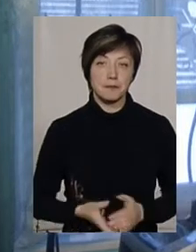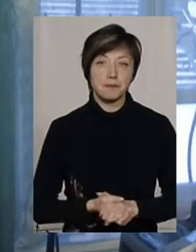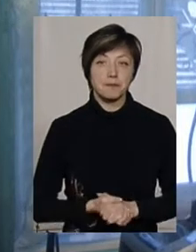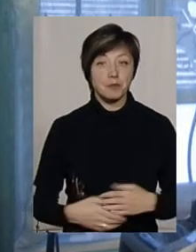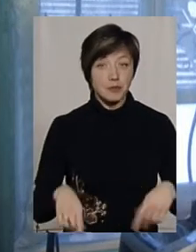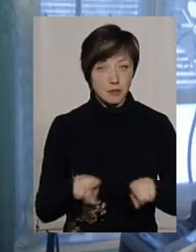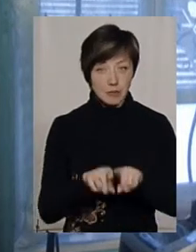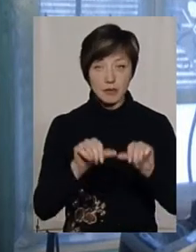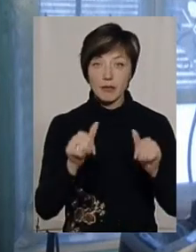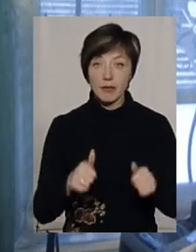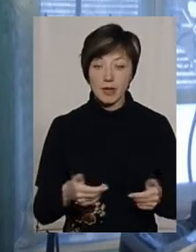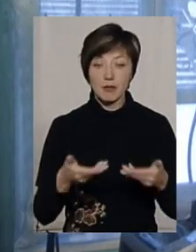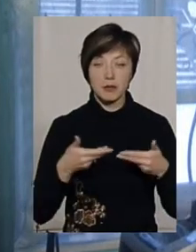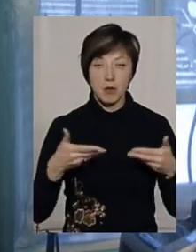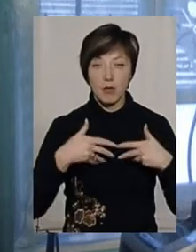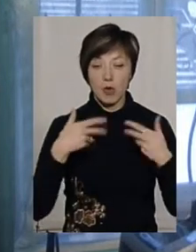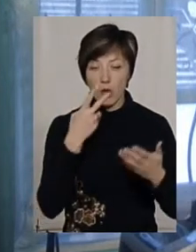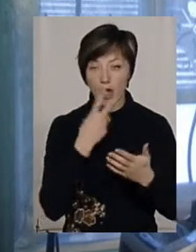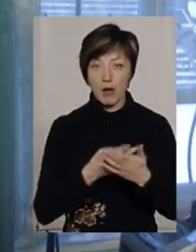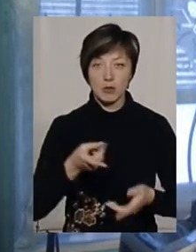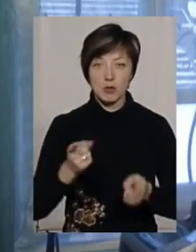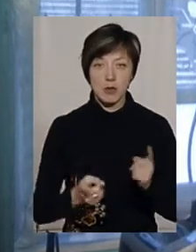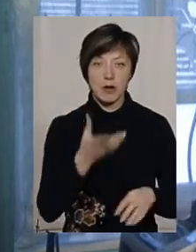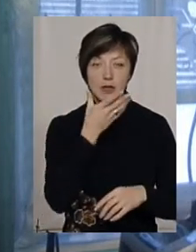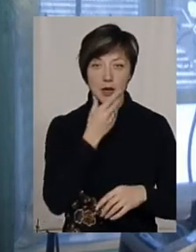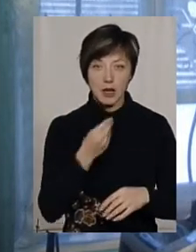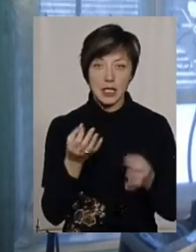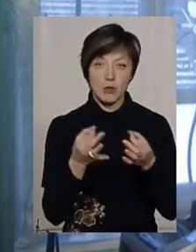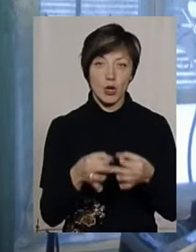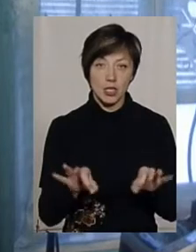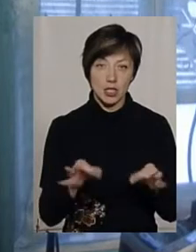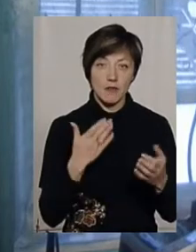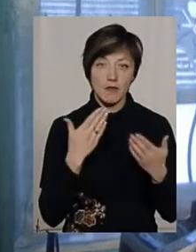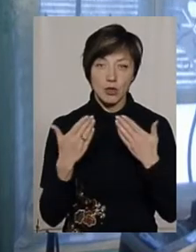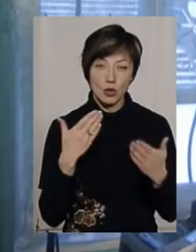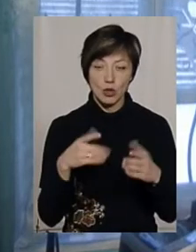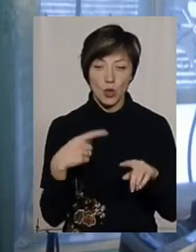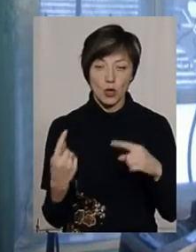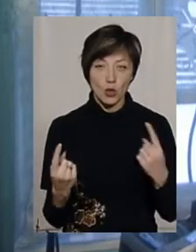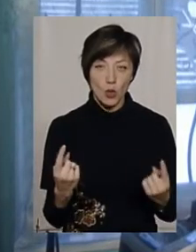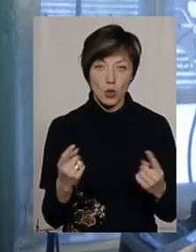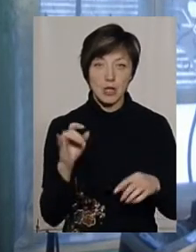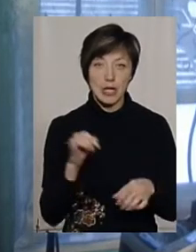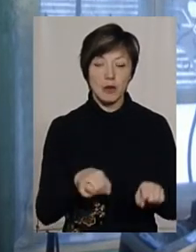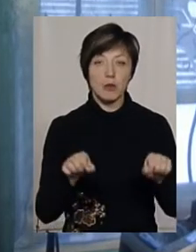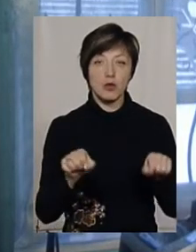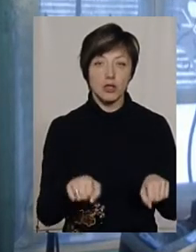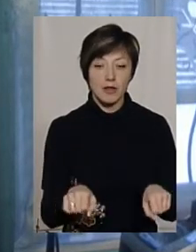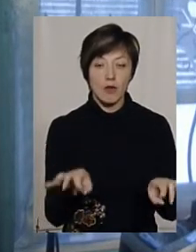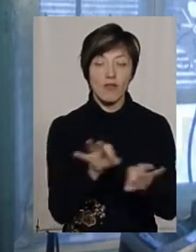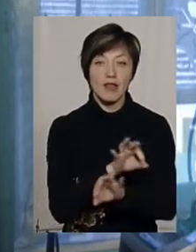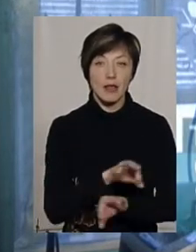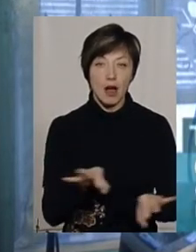Таким чином ми проявимо насправді гарне демократичне відношення один до одного і, можливо, в